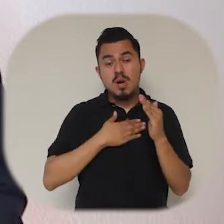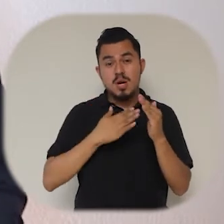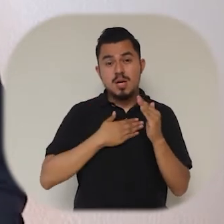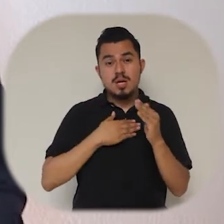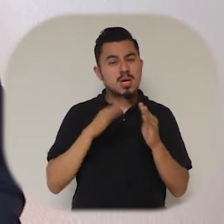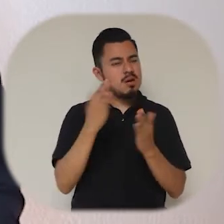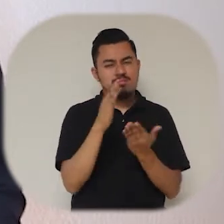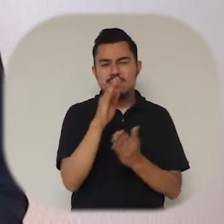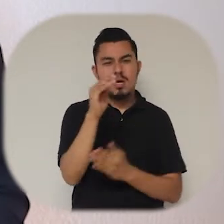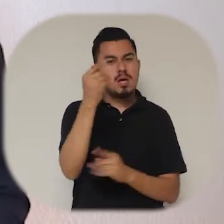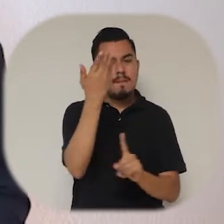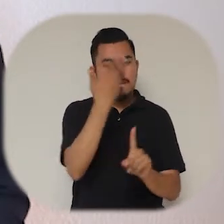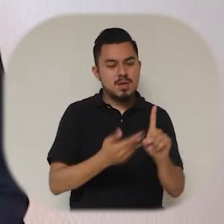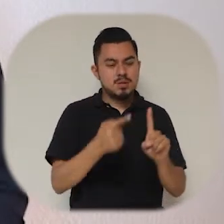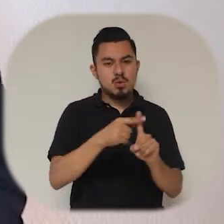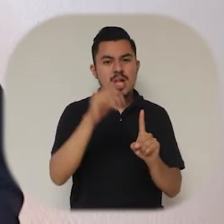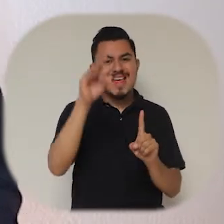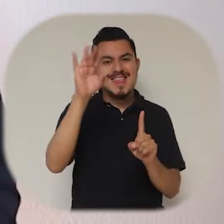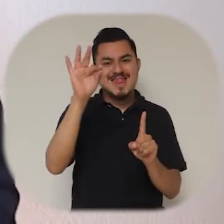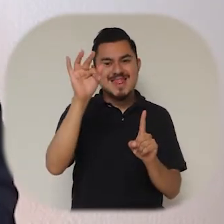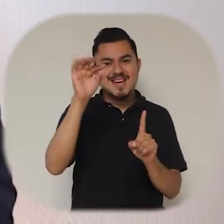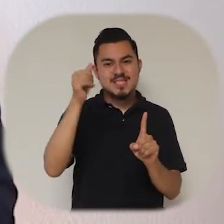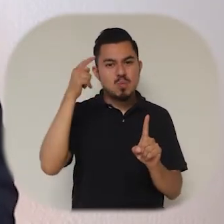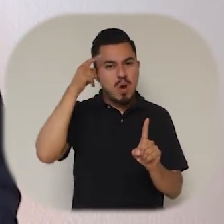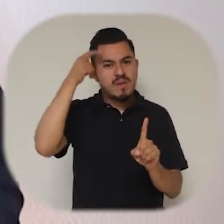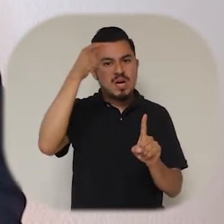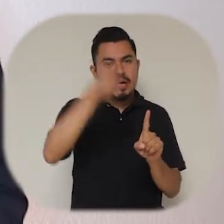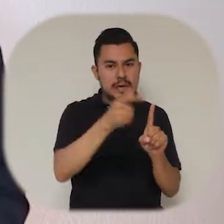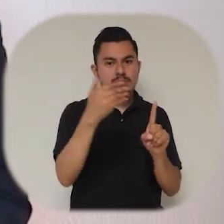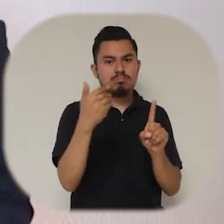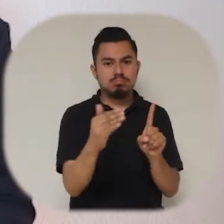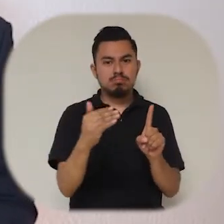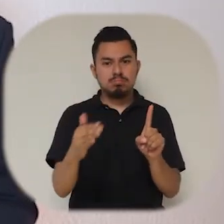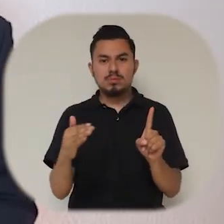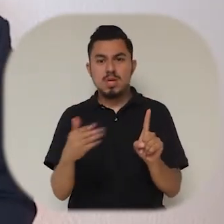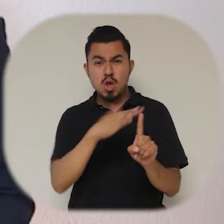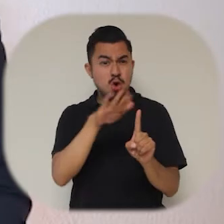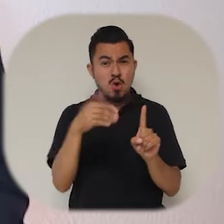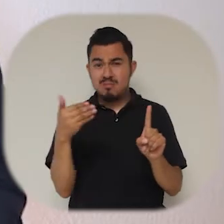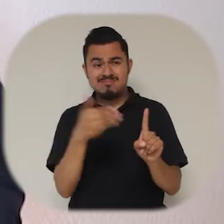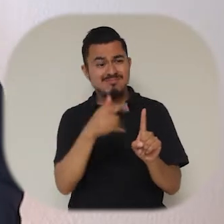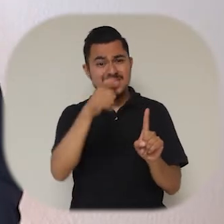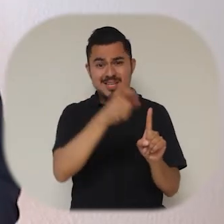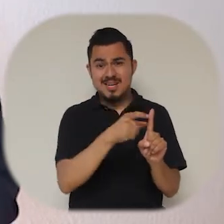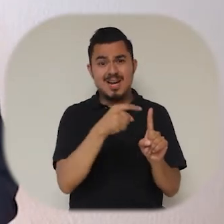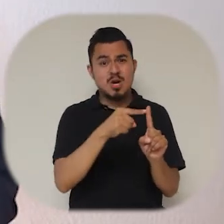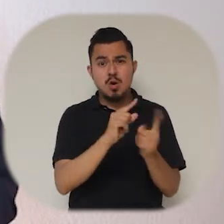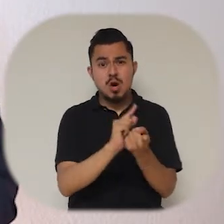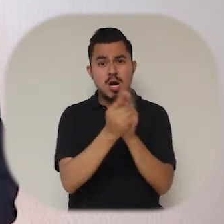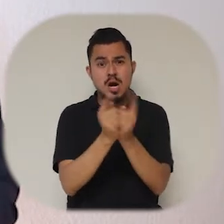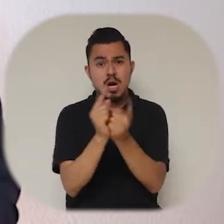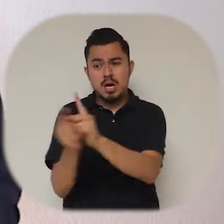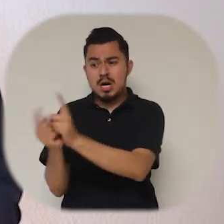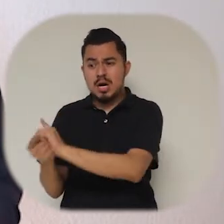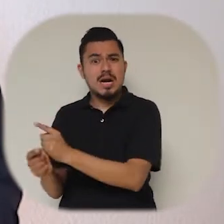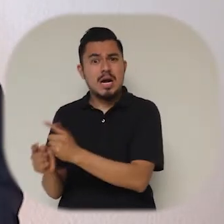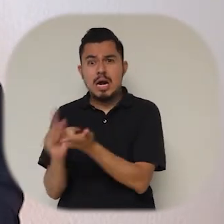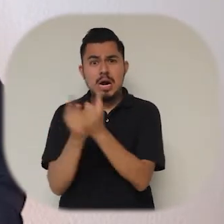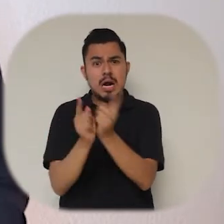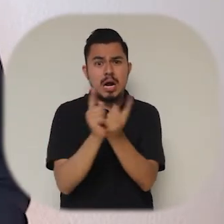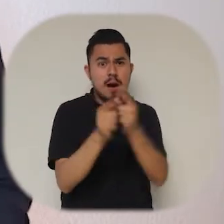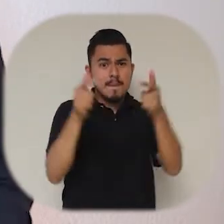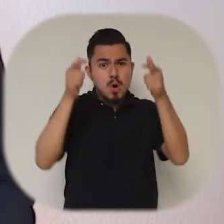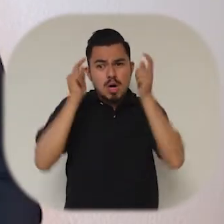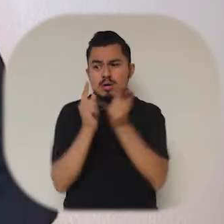19명의 왕조가 몇 번 바뀌는 일이 벌어지게 되는 겁니다. 9개의